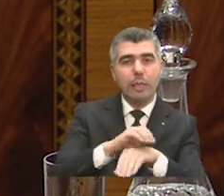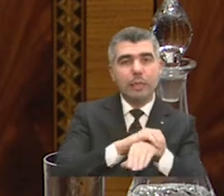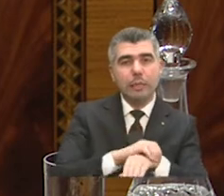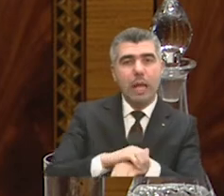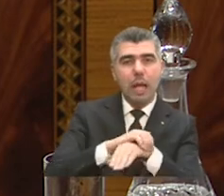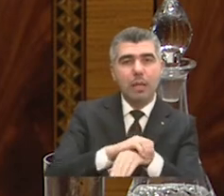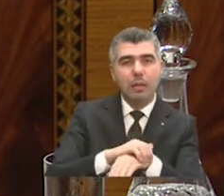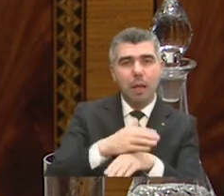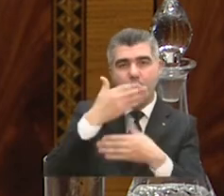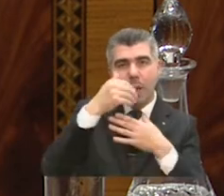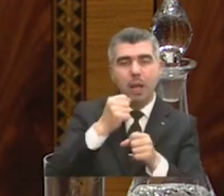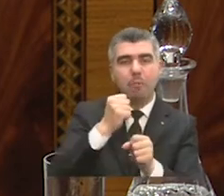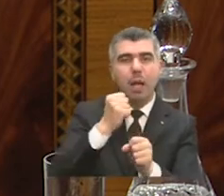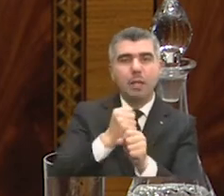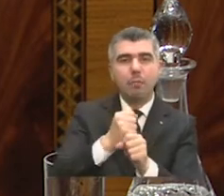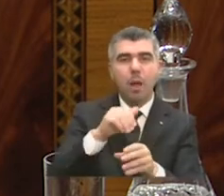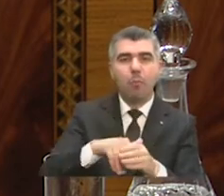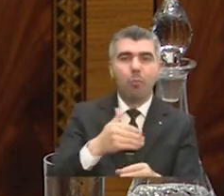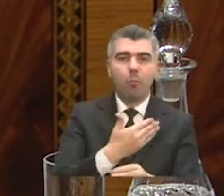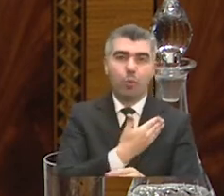au nom de l'UMT